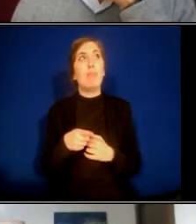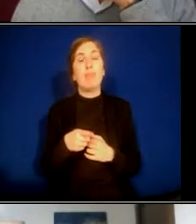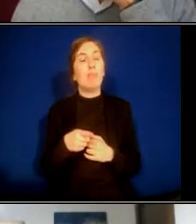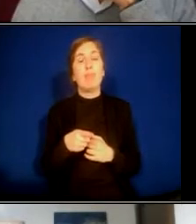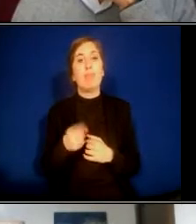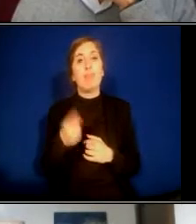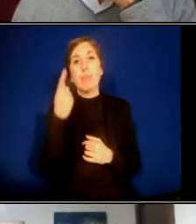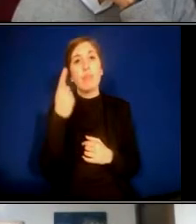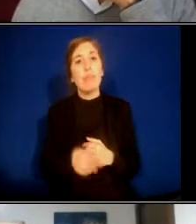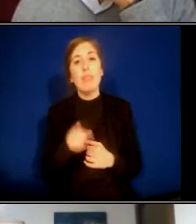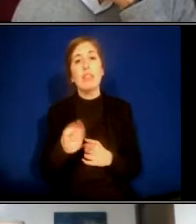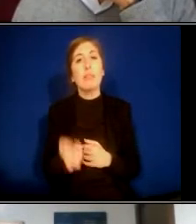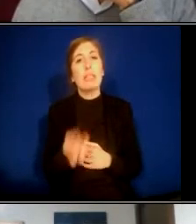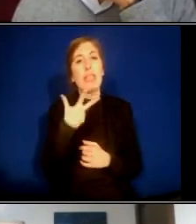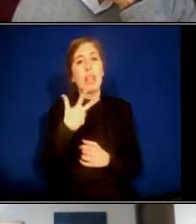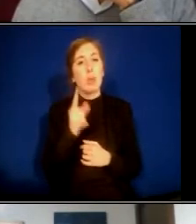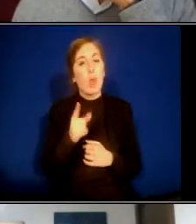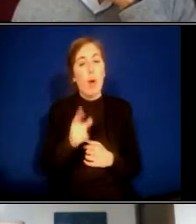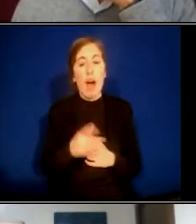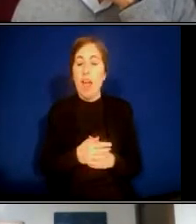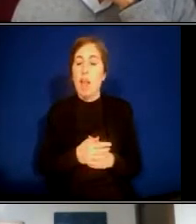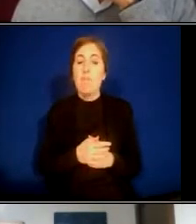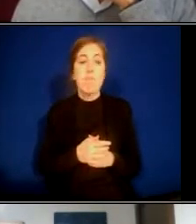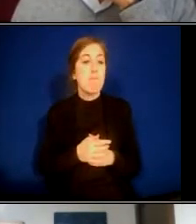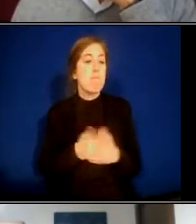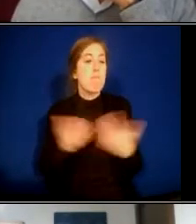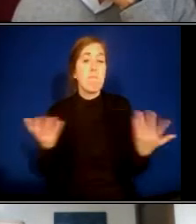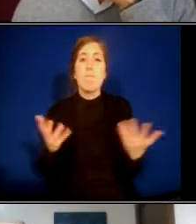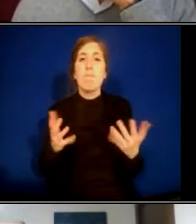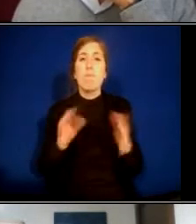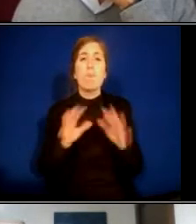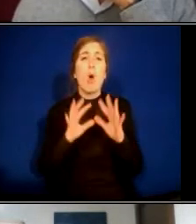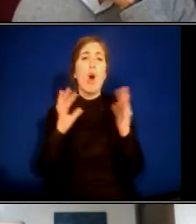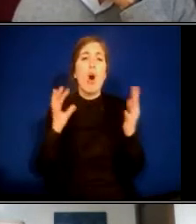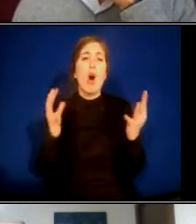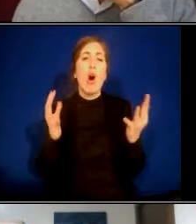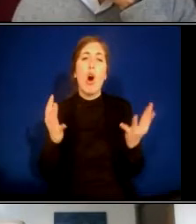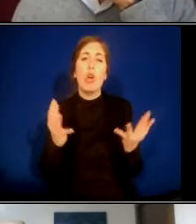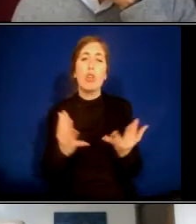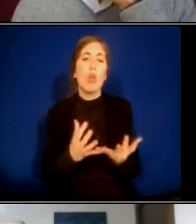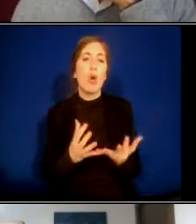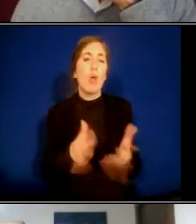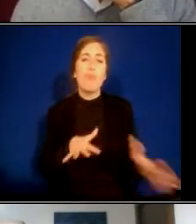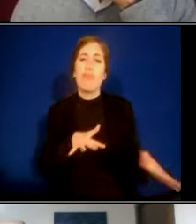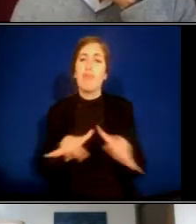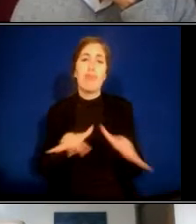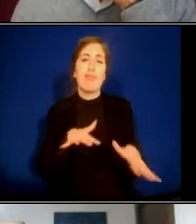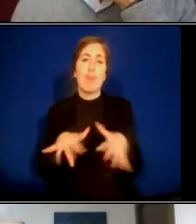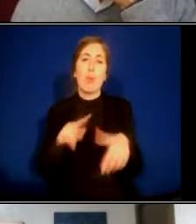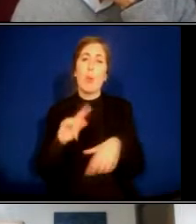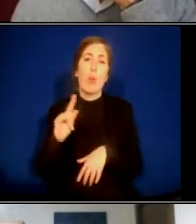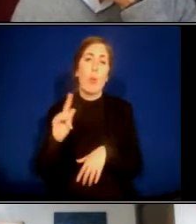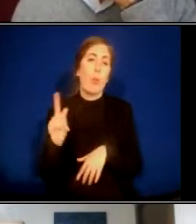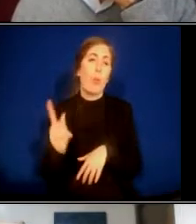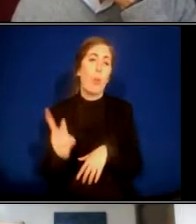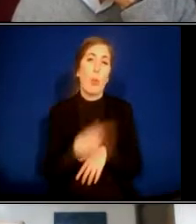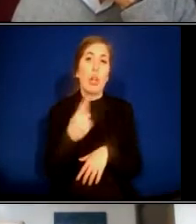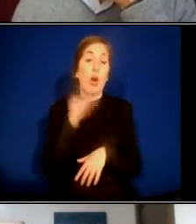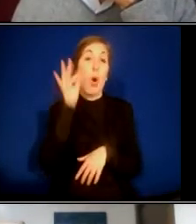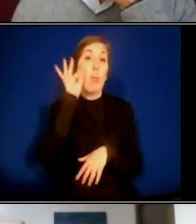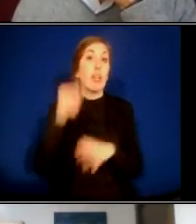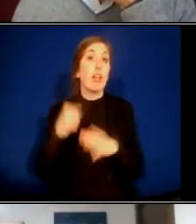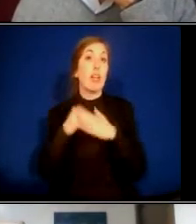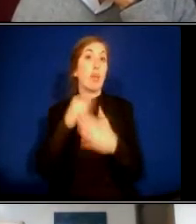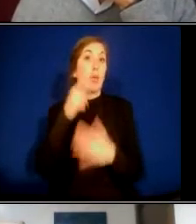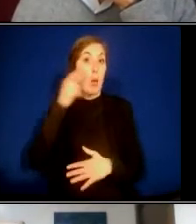dice che appunto tutto il mondo, insomma, si è attivato per dare un supporto ovviamente all'Ucraina, ma anche ai